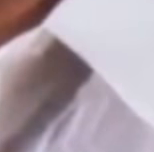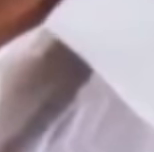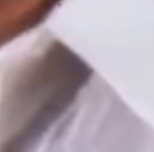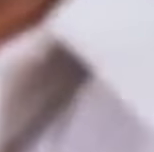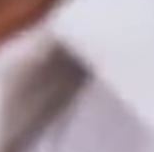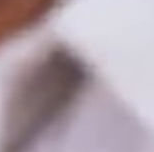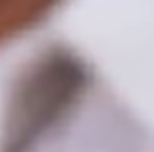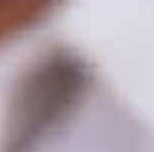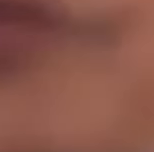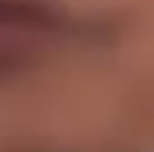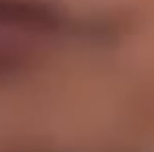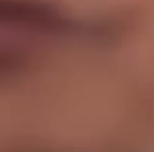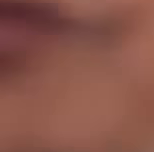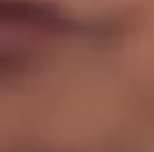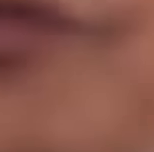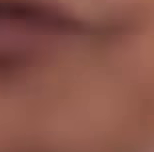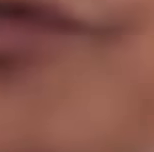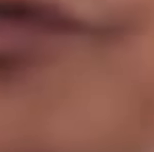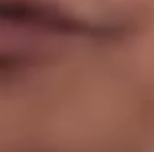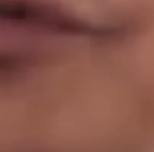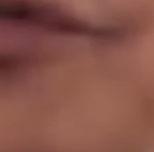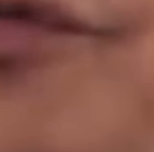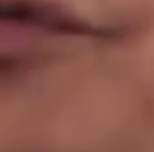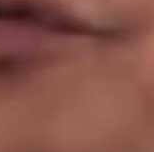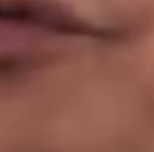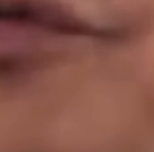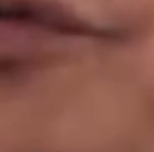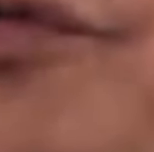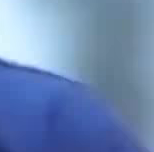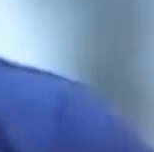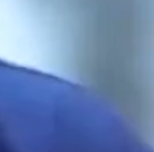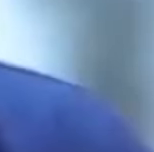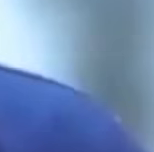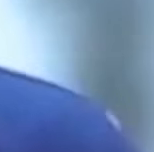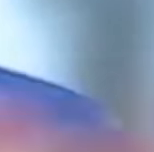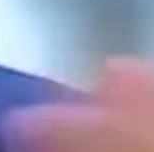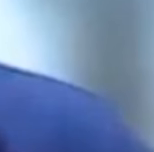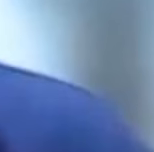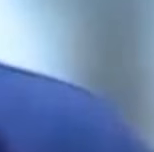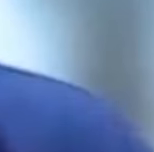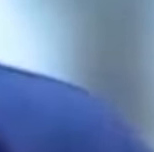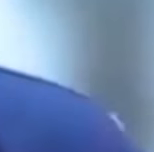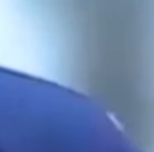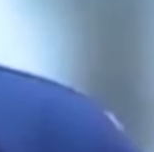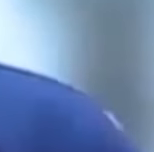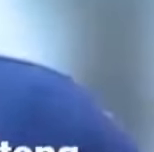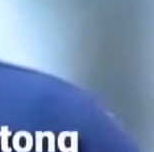na sinasabi natin pagdating kay Ferdinand Marcos, kung hindi ka kasali, kung hindi